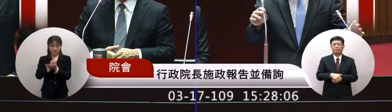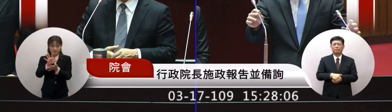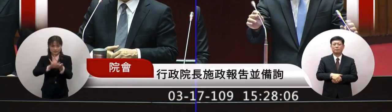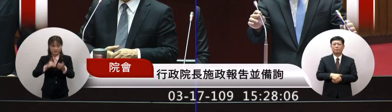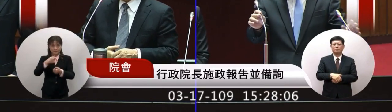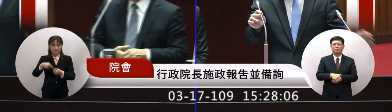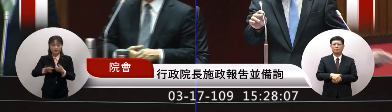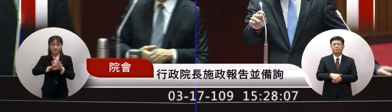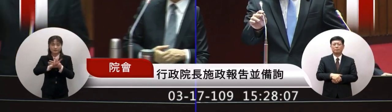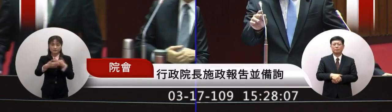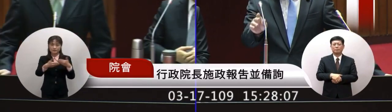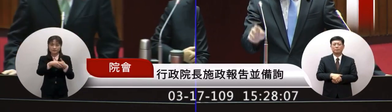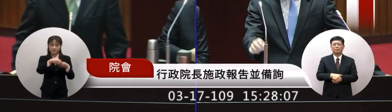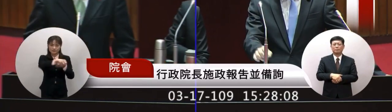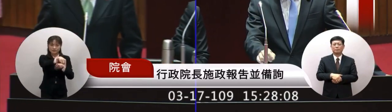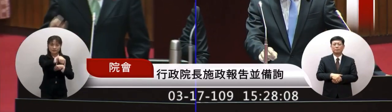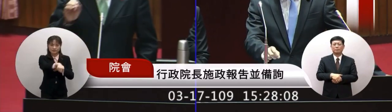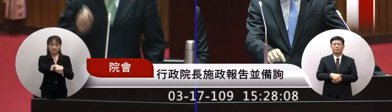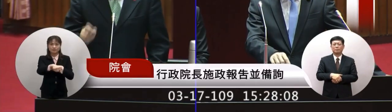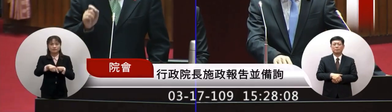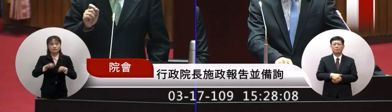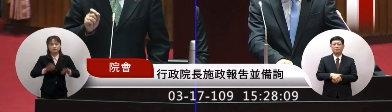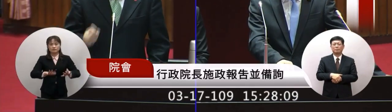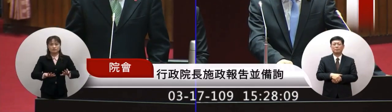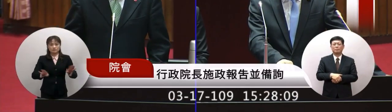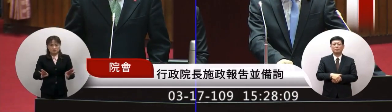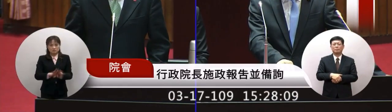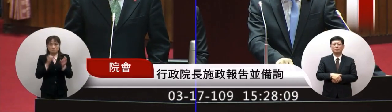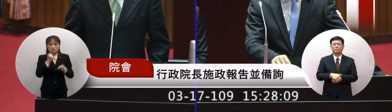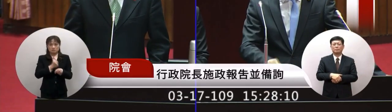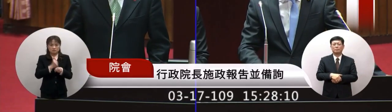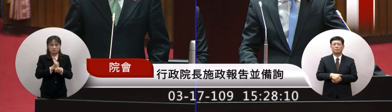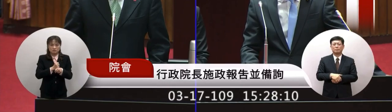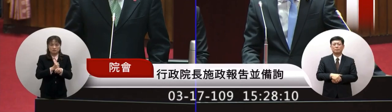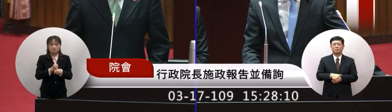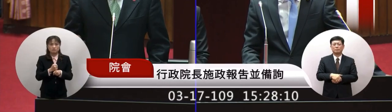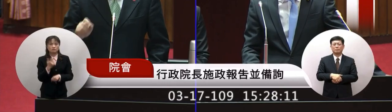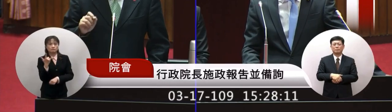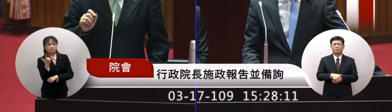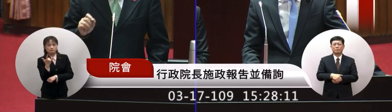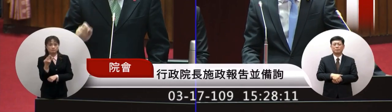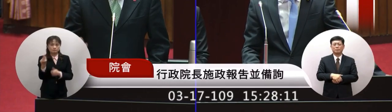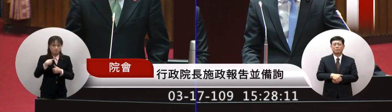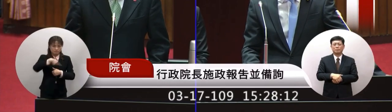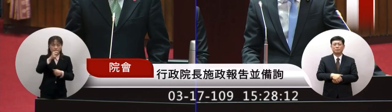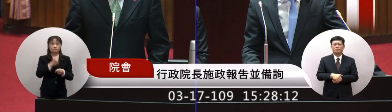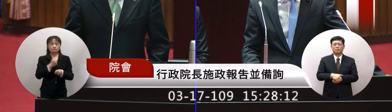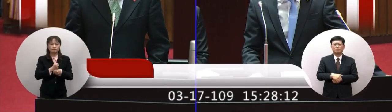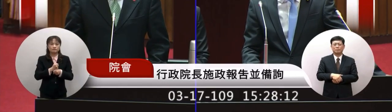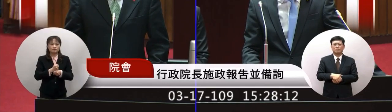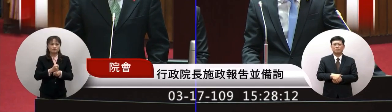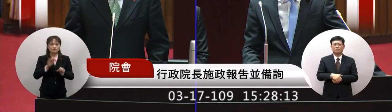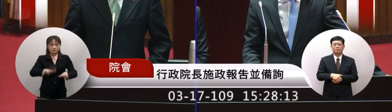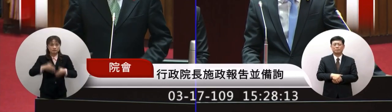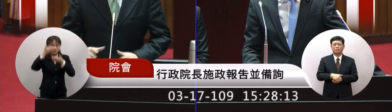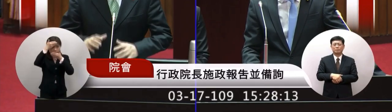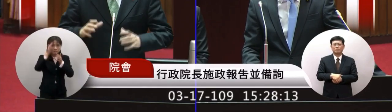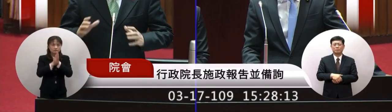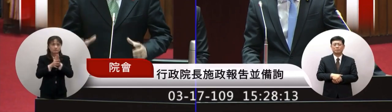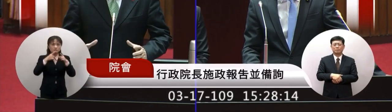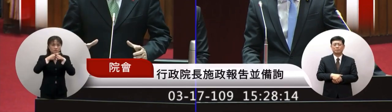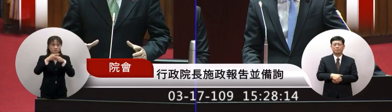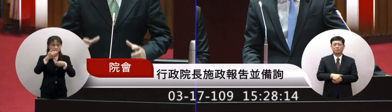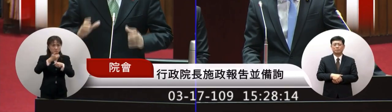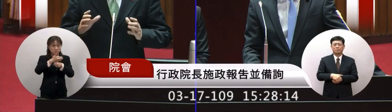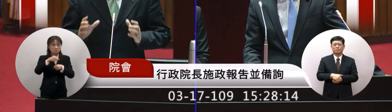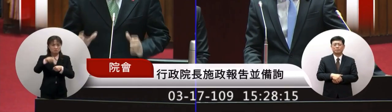们的外管已经全体总动员，而且随时都在待命。那现在涉及到那个摩洛哥或者是秘鲁的部分，因为他们国